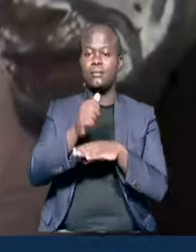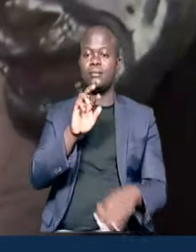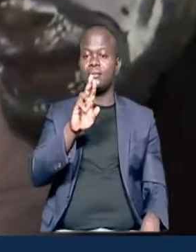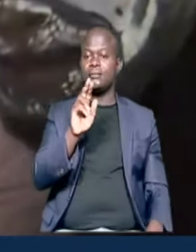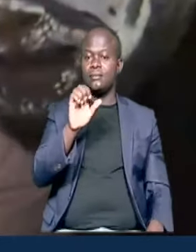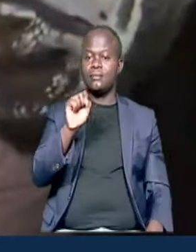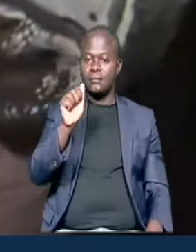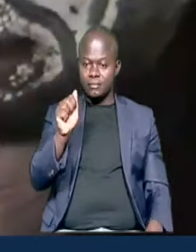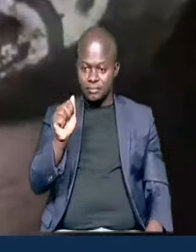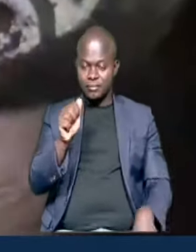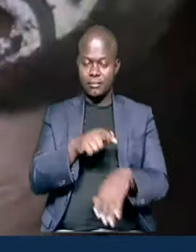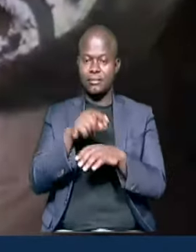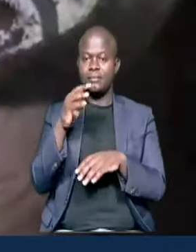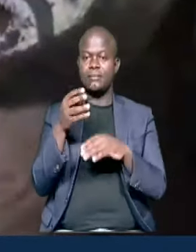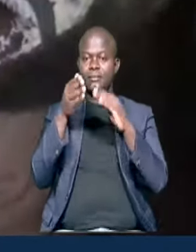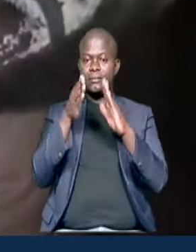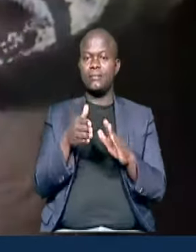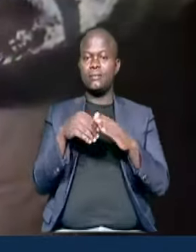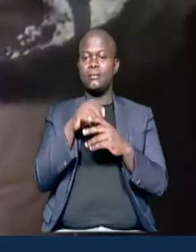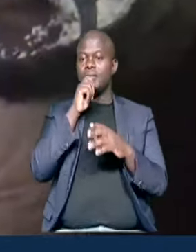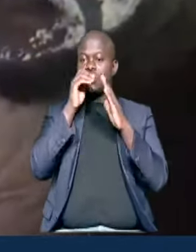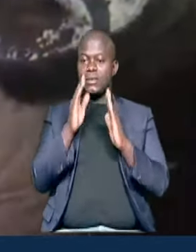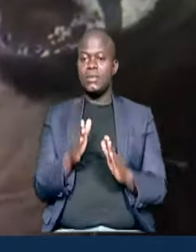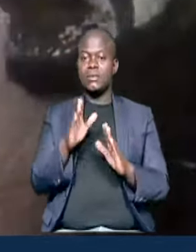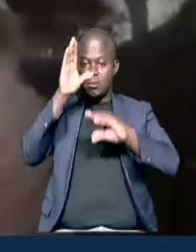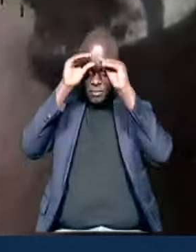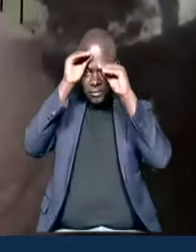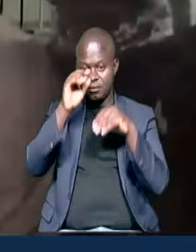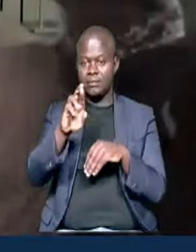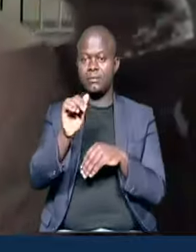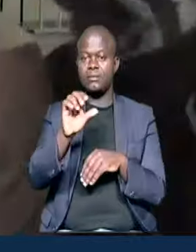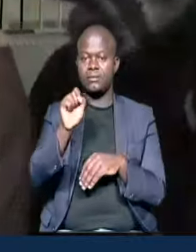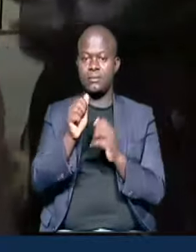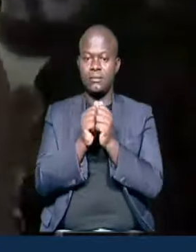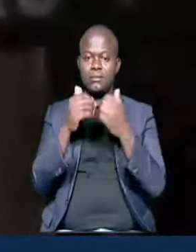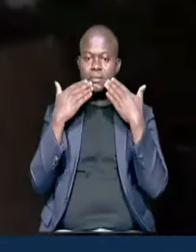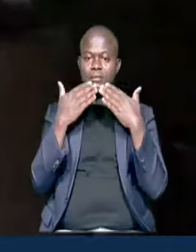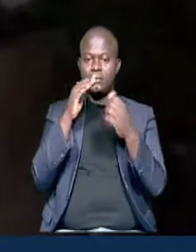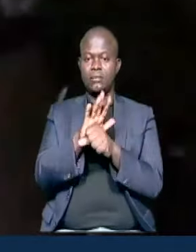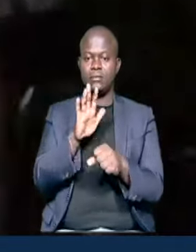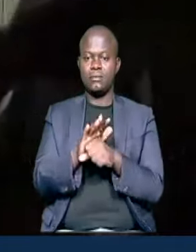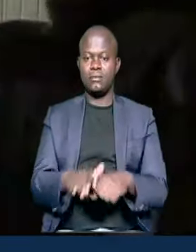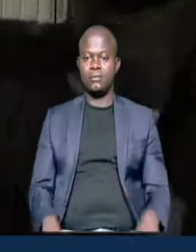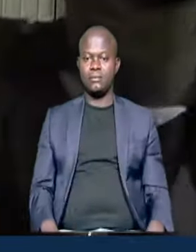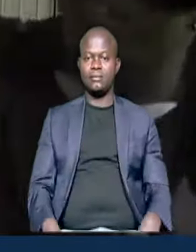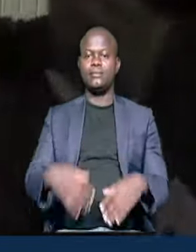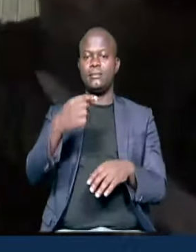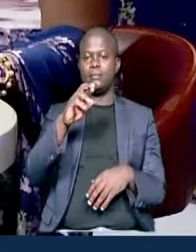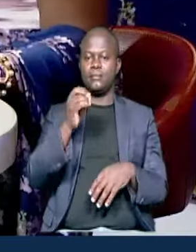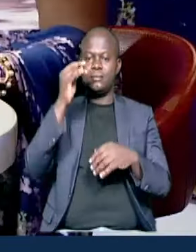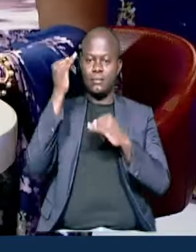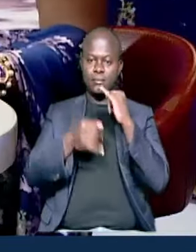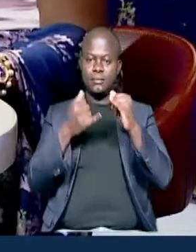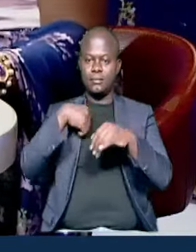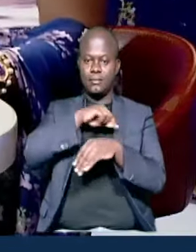wa kane ngo umuntu muhe match ari umwiga rurisa yicaye ku mwanya murakoze cyane gloria reka nsore